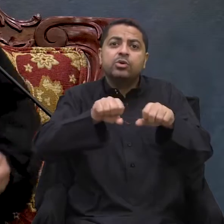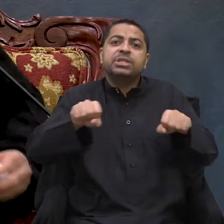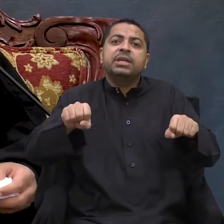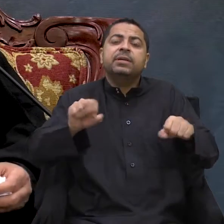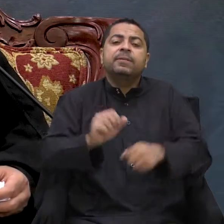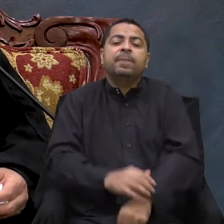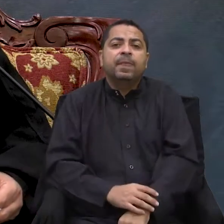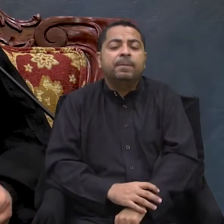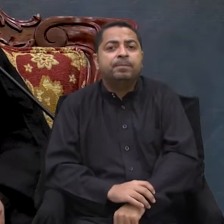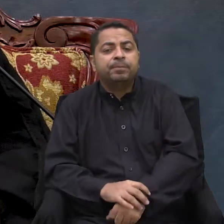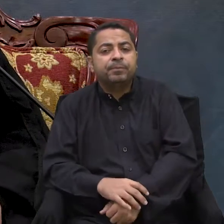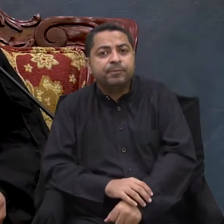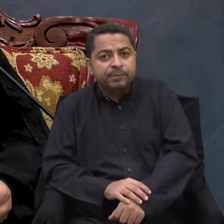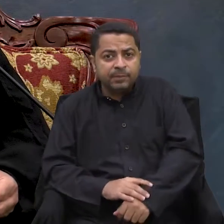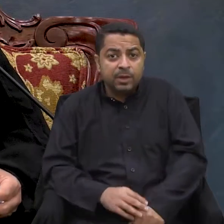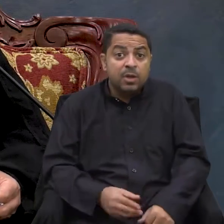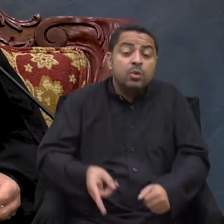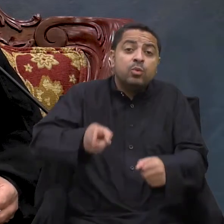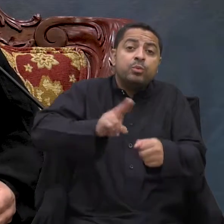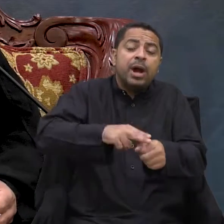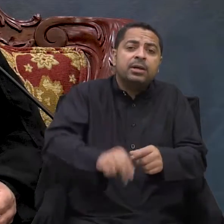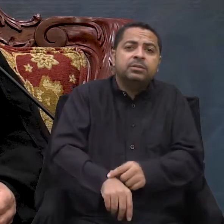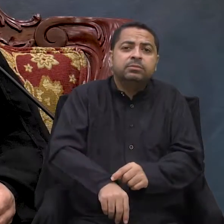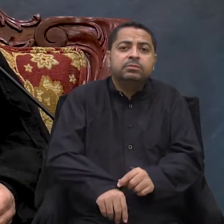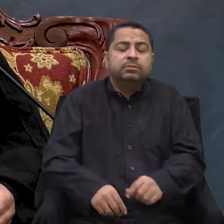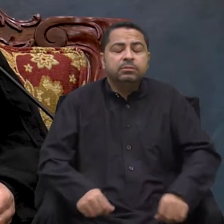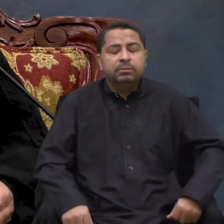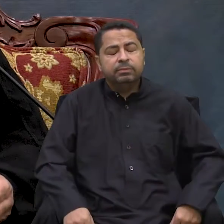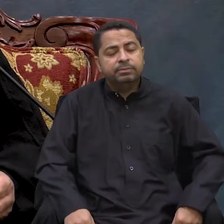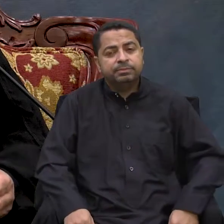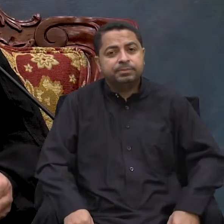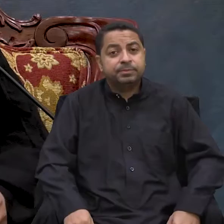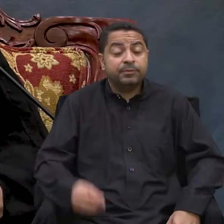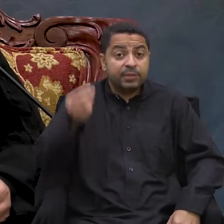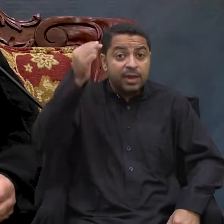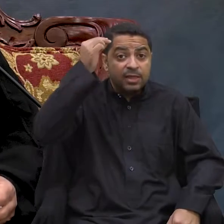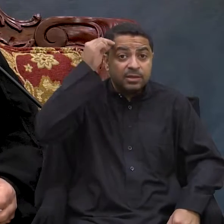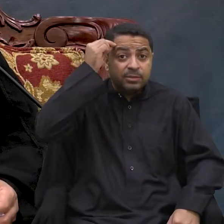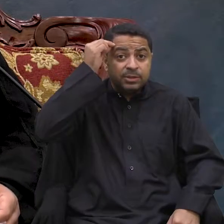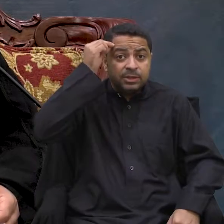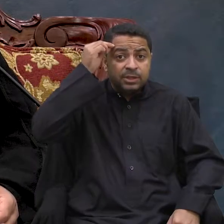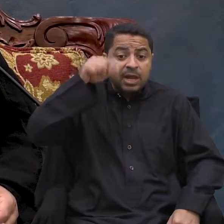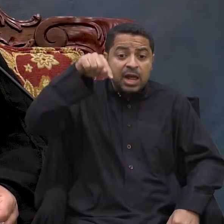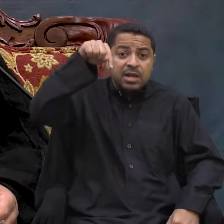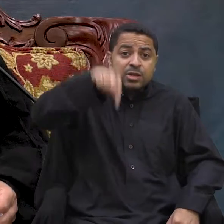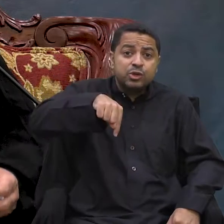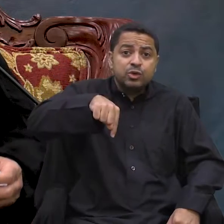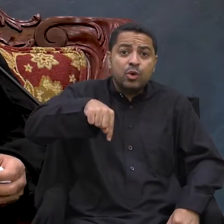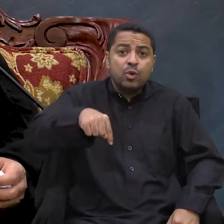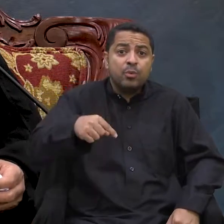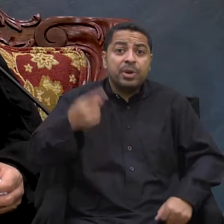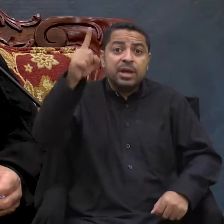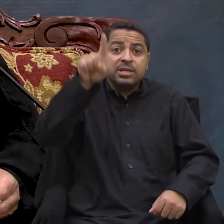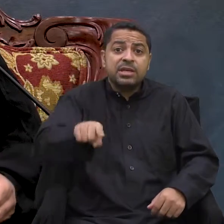أوليس من غير الإنصاف أن تمر ذكرى الحسين